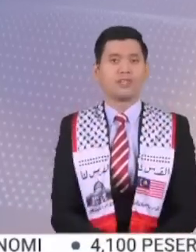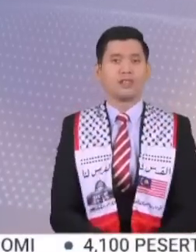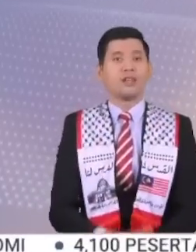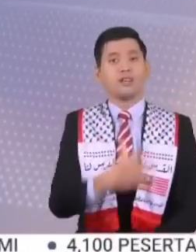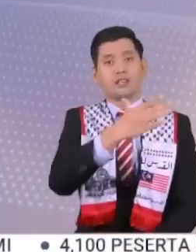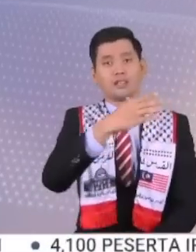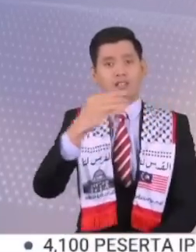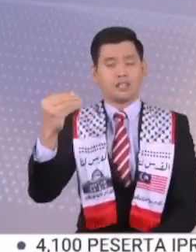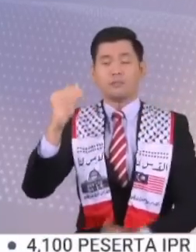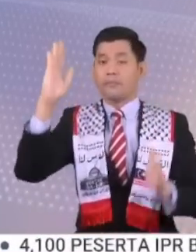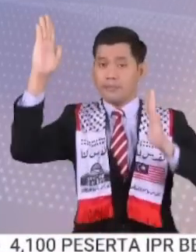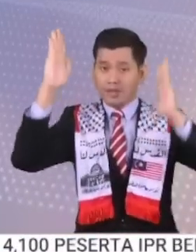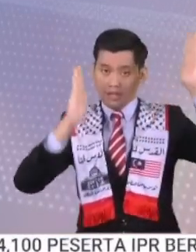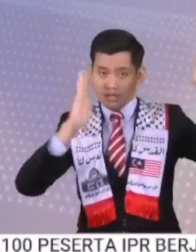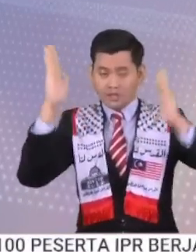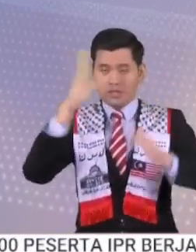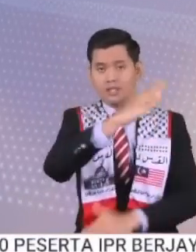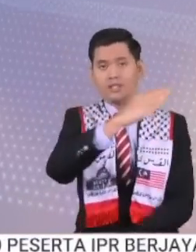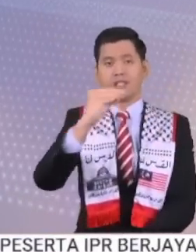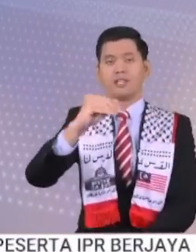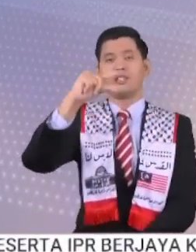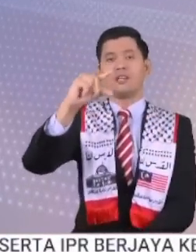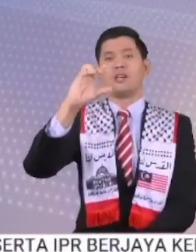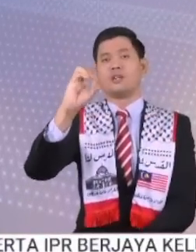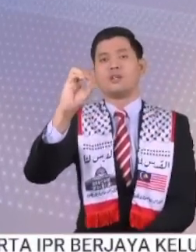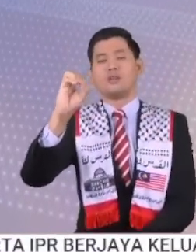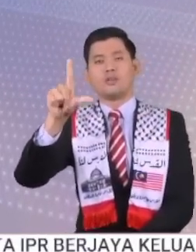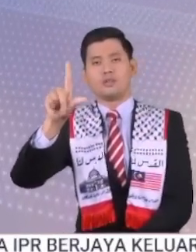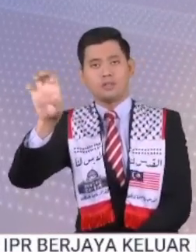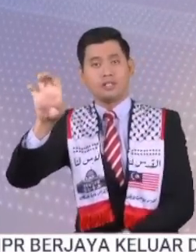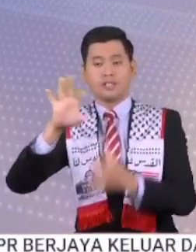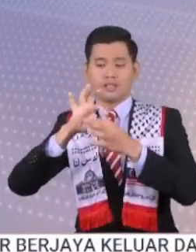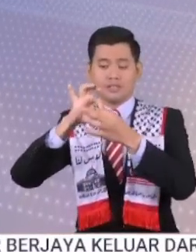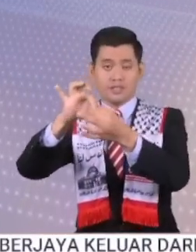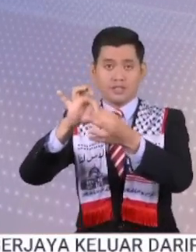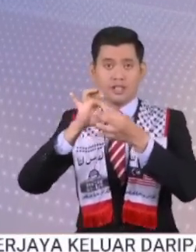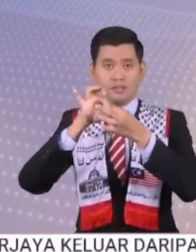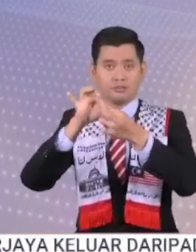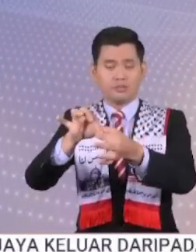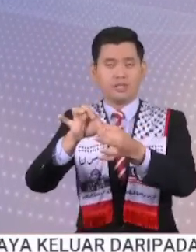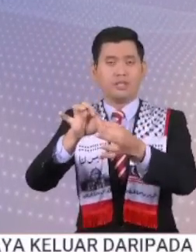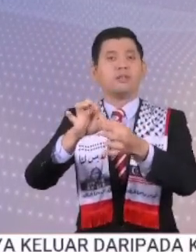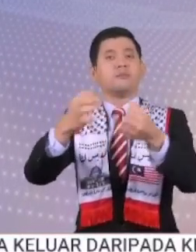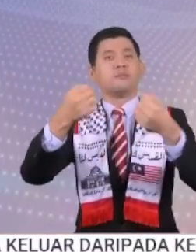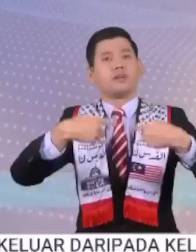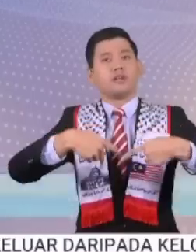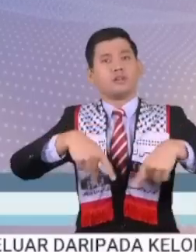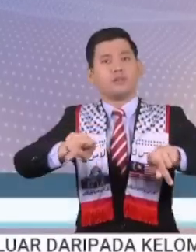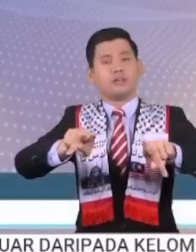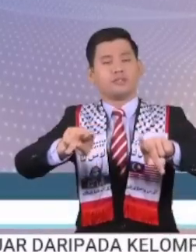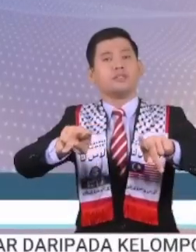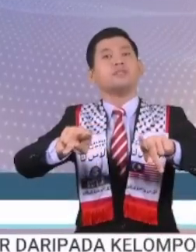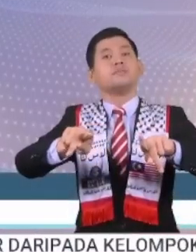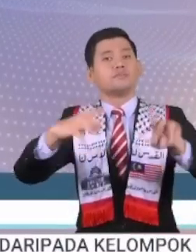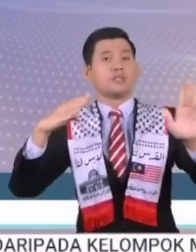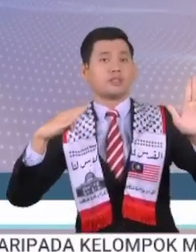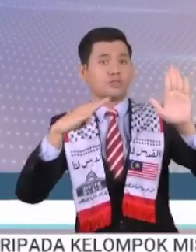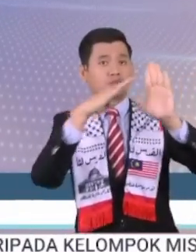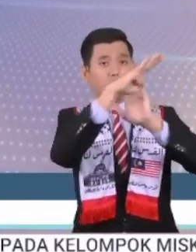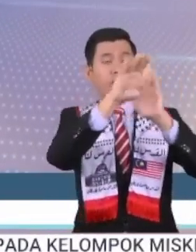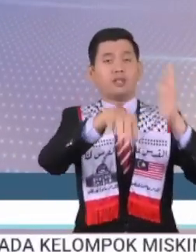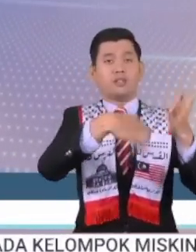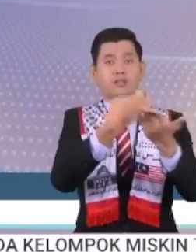Ya, dalam pada itu, Malaysia dan Google mengumumkan kerjasama strategik untuk mewujudkan peluang pertumbuhan inklusif kepada